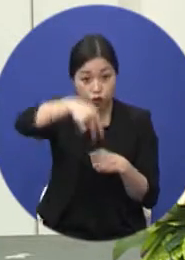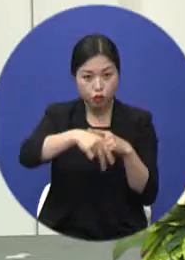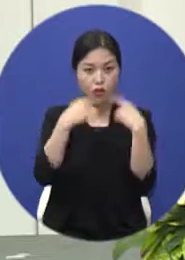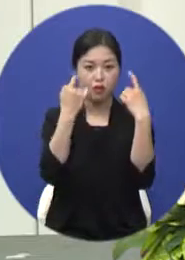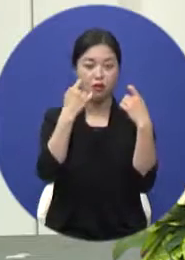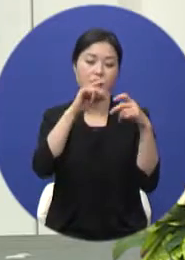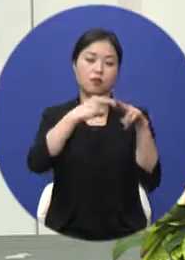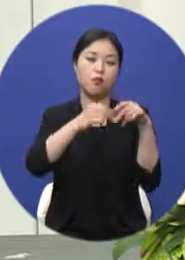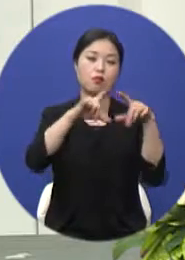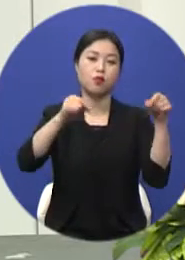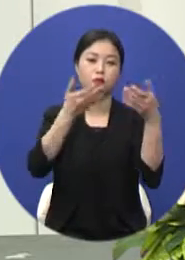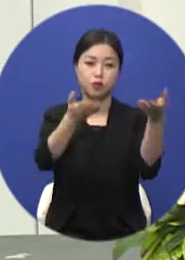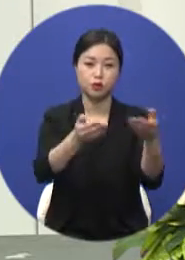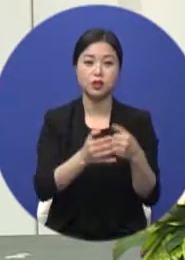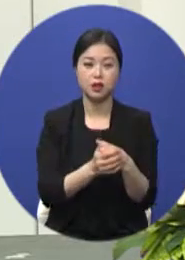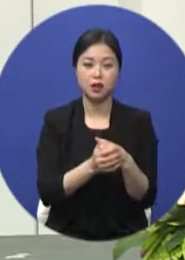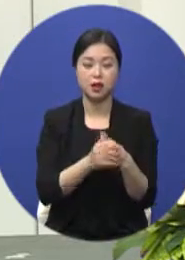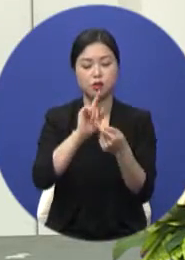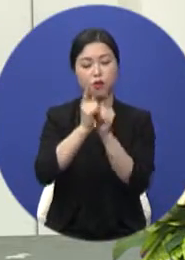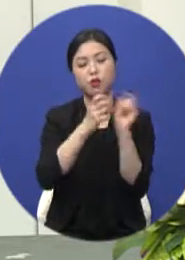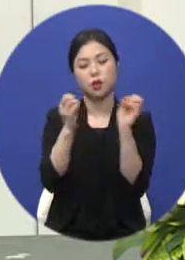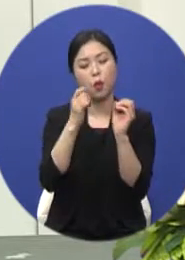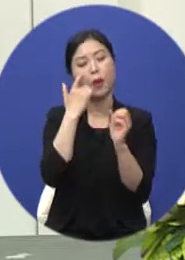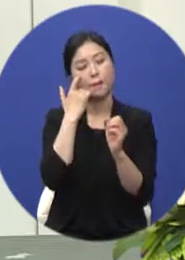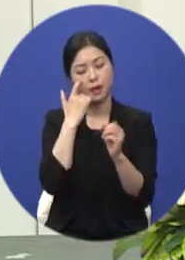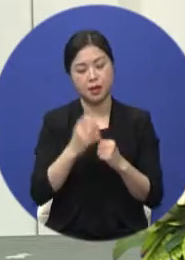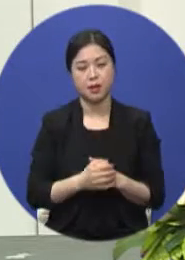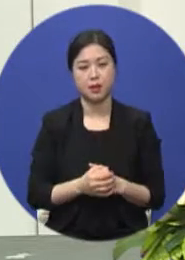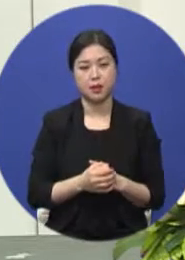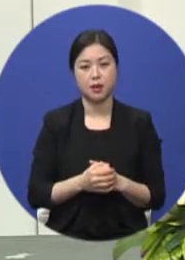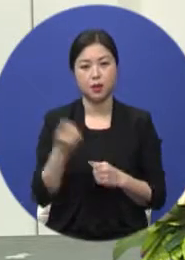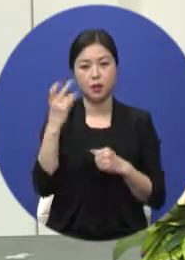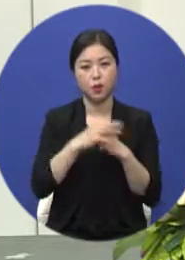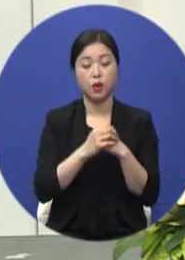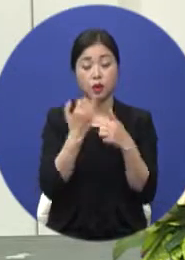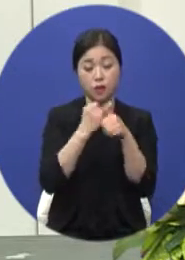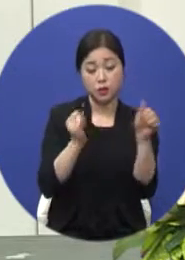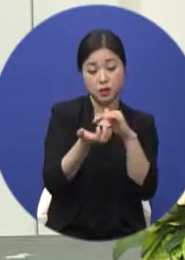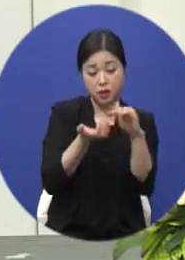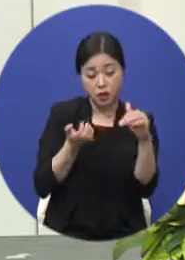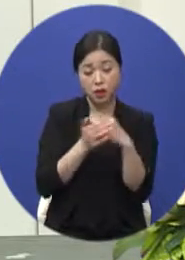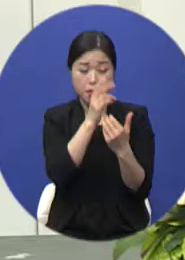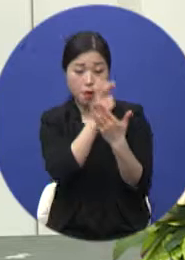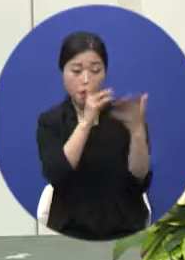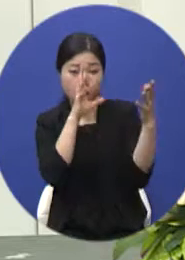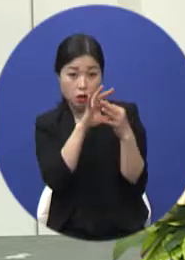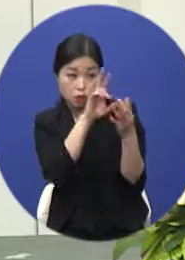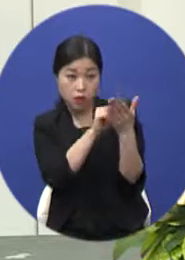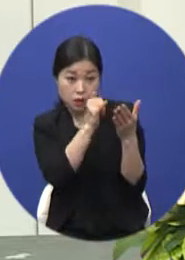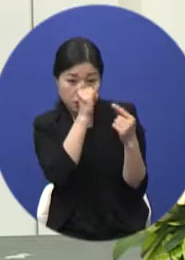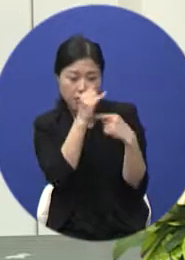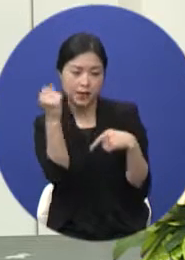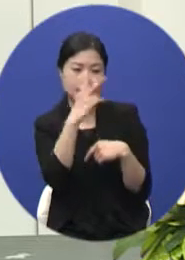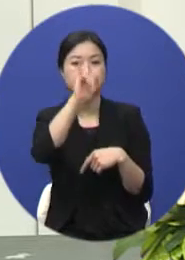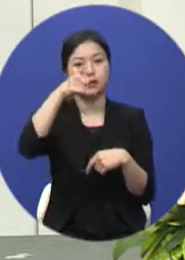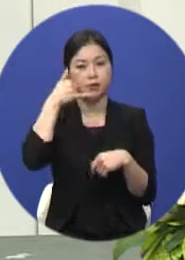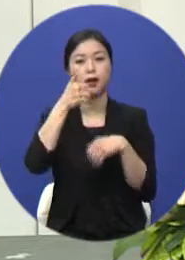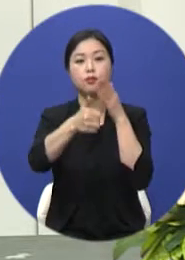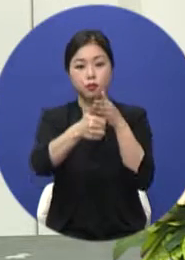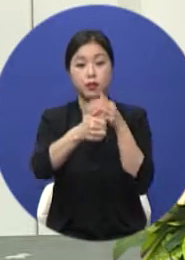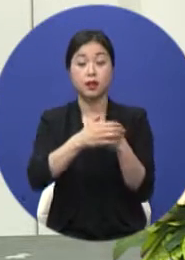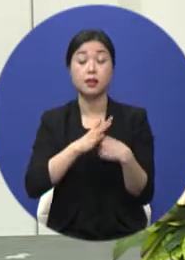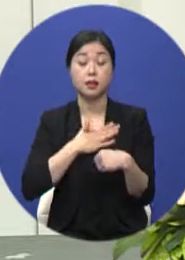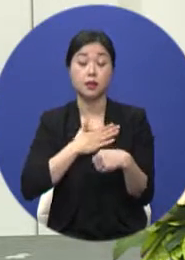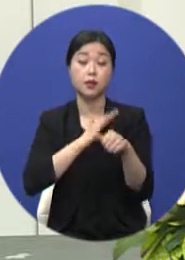테니까 두 분이 대화를 솔직하게 한번 해보세요. 그리고 헤어지기 전에 법적인 문제가 있으면 또 다시 한번 전화 주세요.